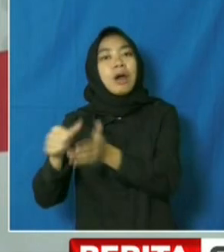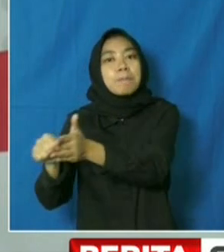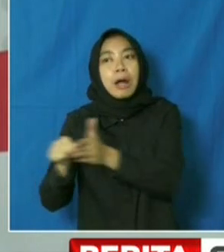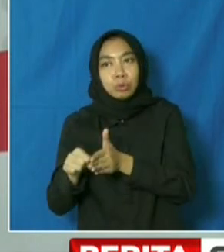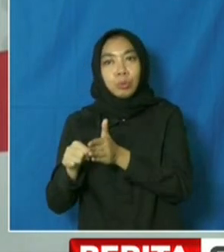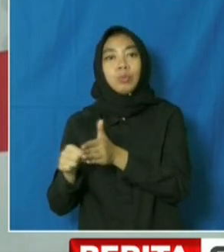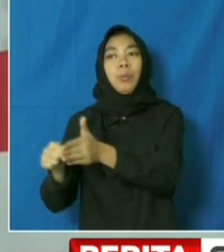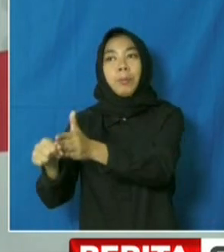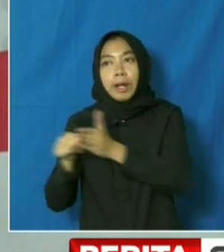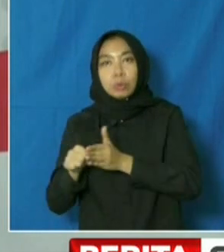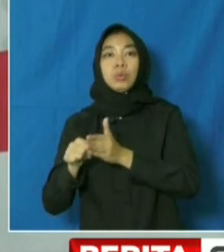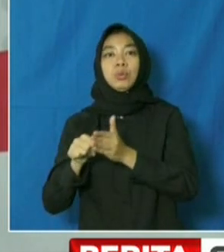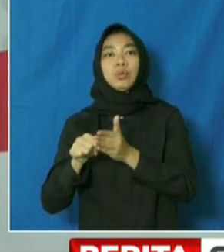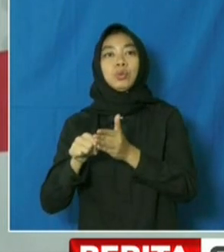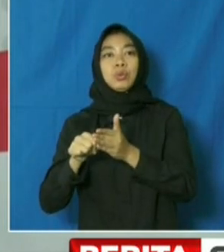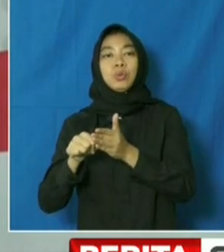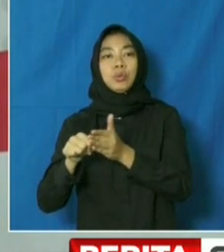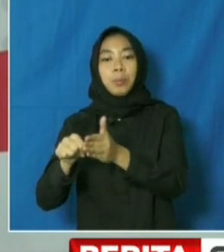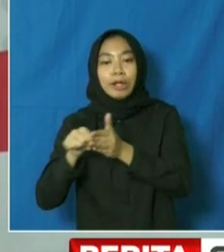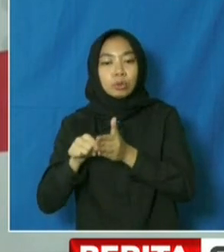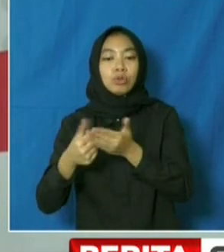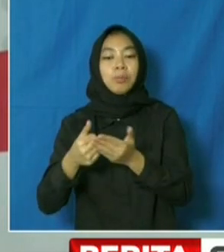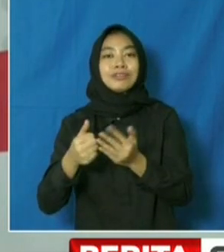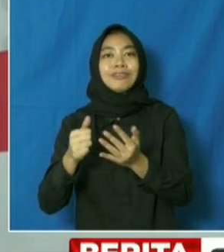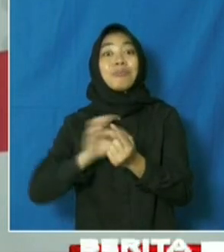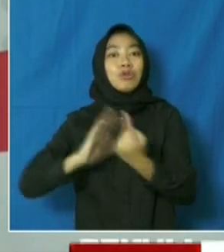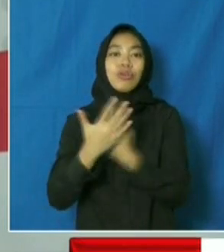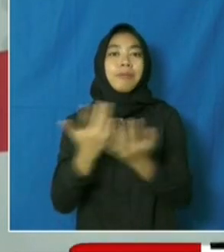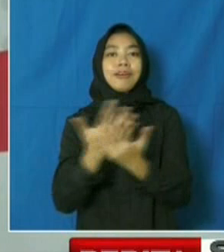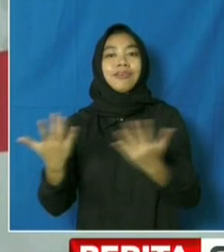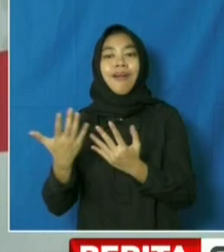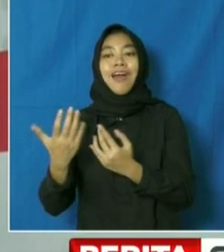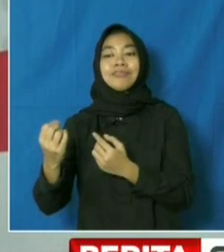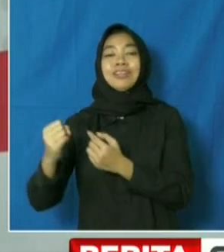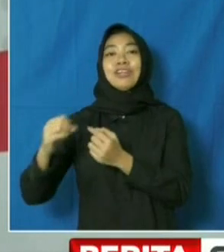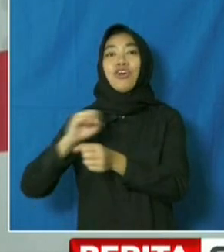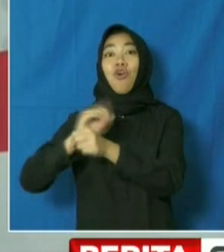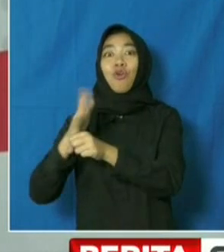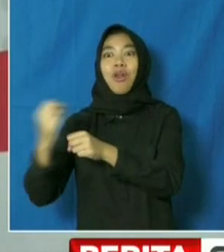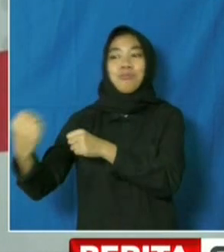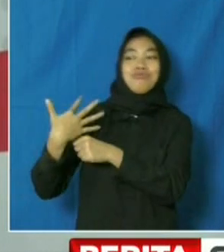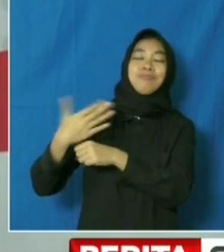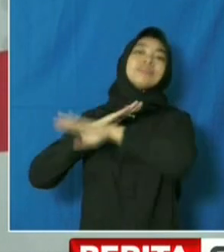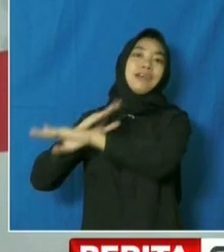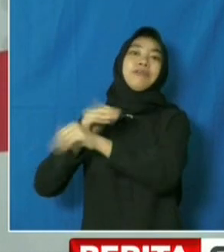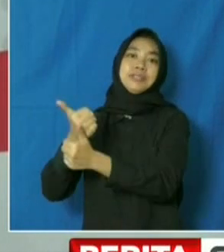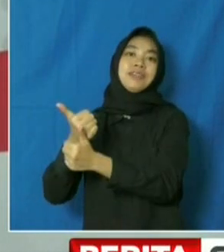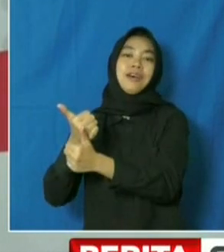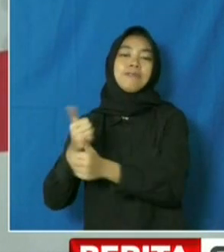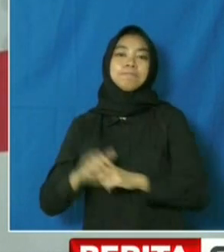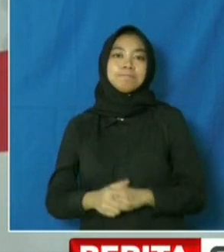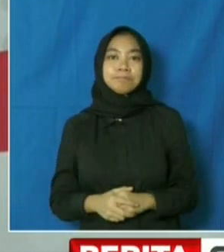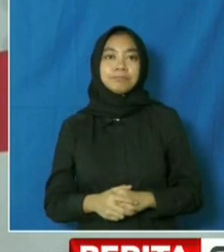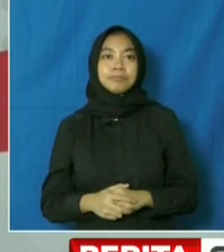semata untuk kepentingan himayatul Ummah dan juga headline atau pohon jagaan terhadap Nur Ma